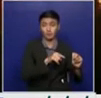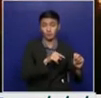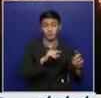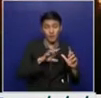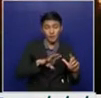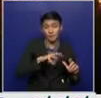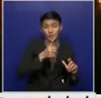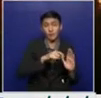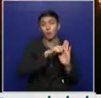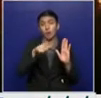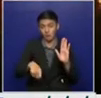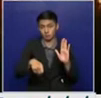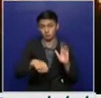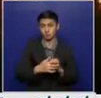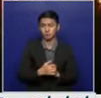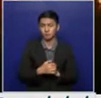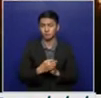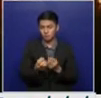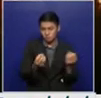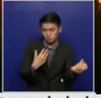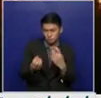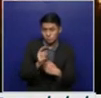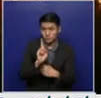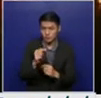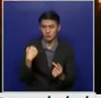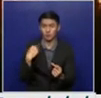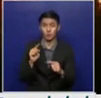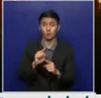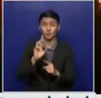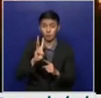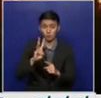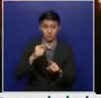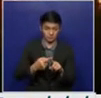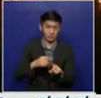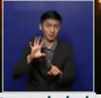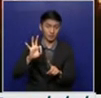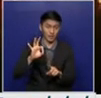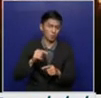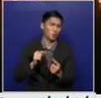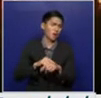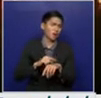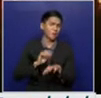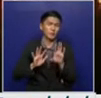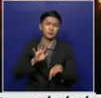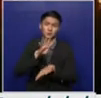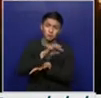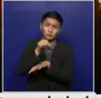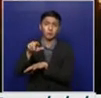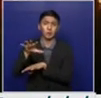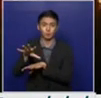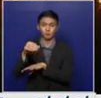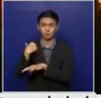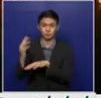จังหวัดนครศรีธรรมราชครับท่านประธานครับได้มีการเหตุการณ์เกิดขึ้นเมื่อวันที่ 6กันยายนในเวลา 16:00นถึง 17:00นได้เกิด